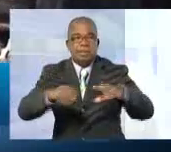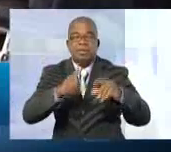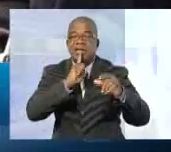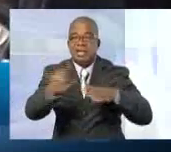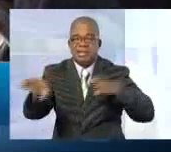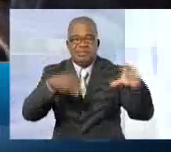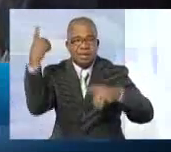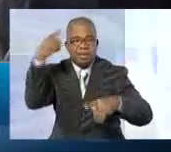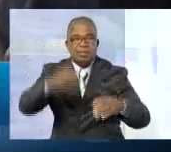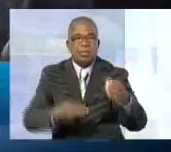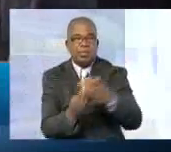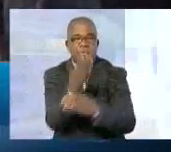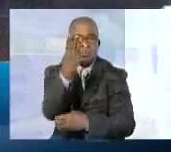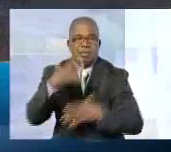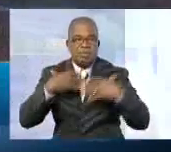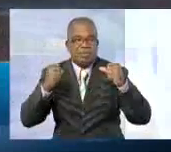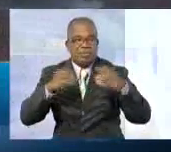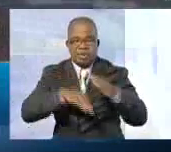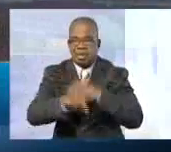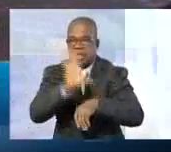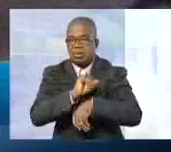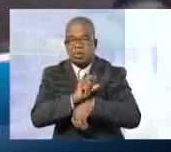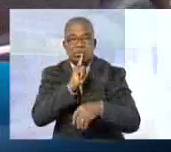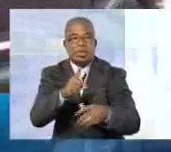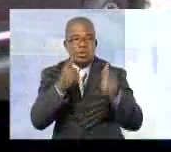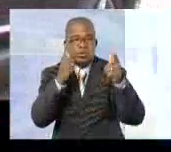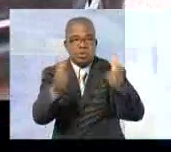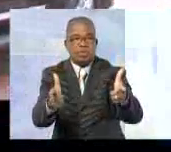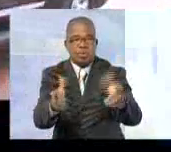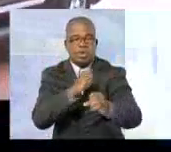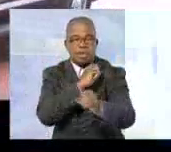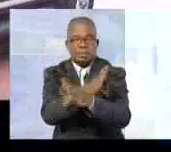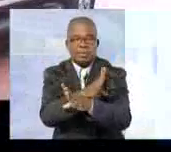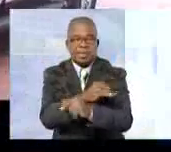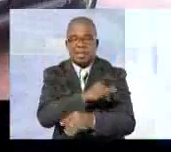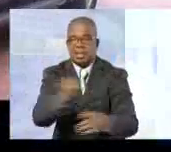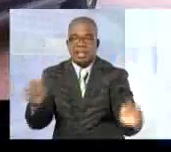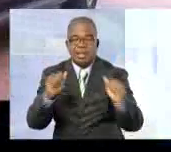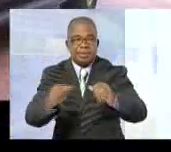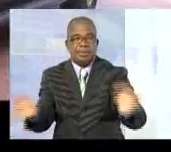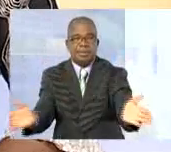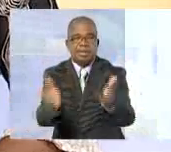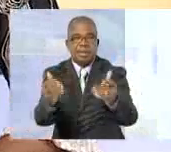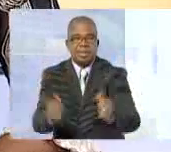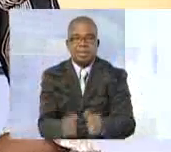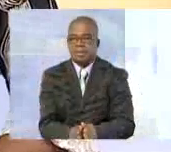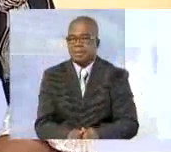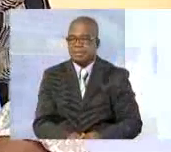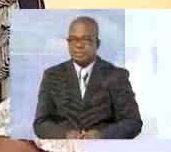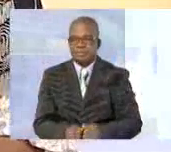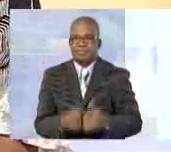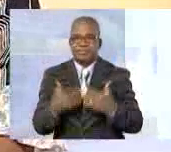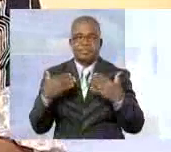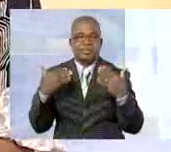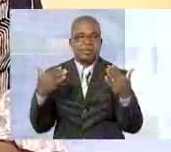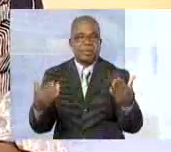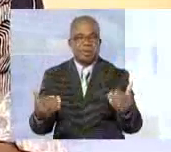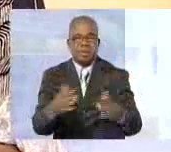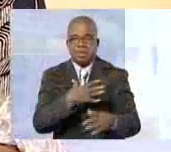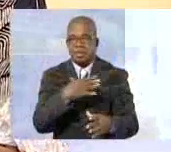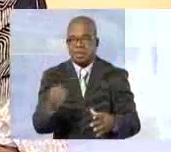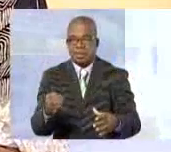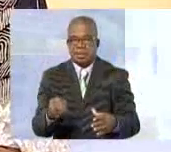forte en Côte d'Ivoire sont réunis et le Japon, selon lui, est prêt à accompagner le mouvement. Le chef du gouvernement